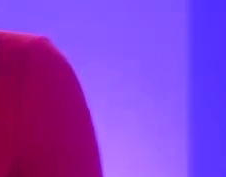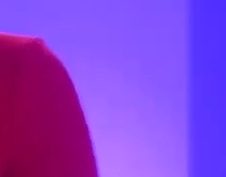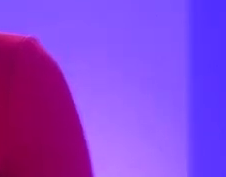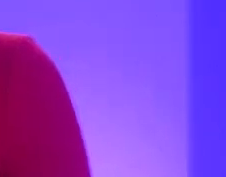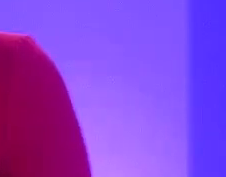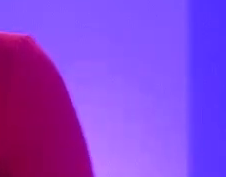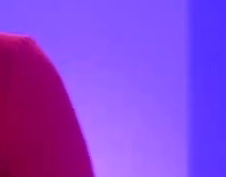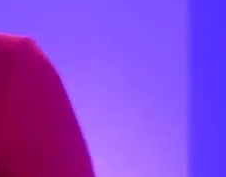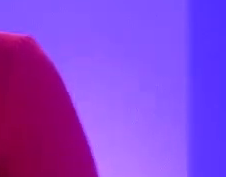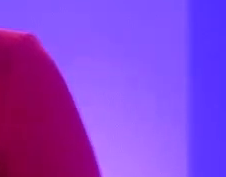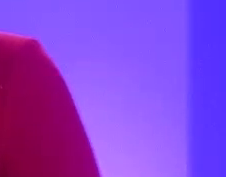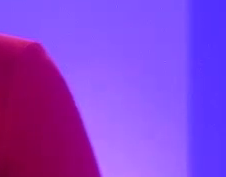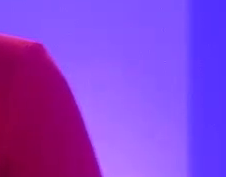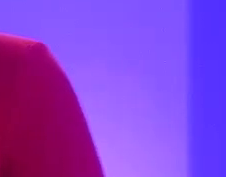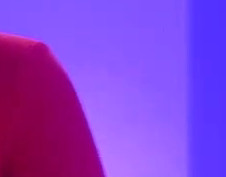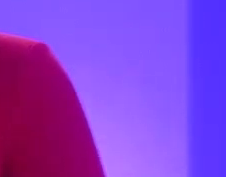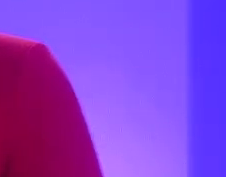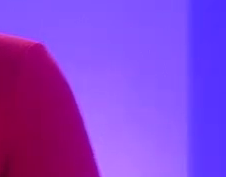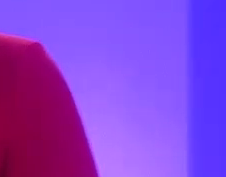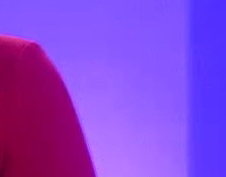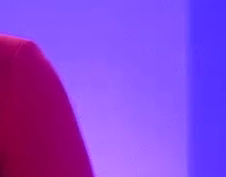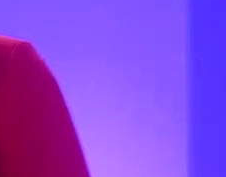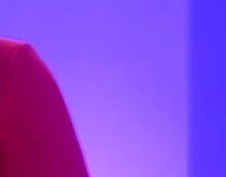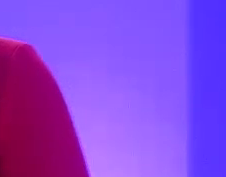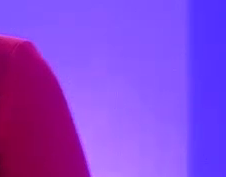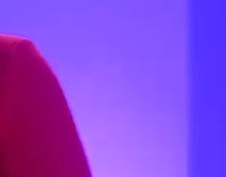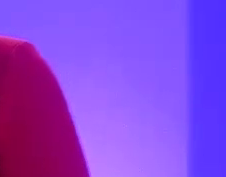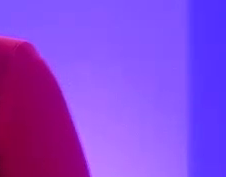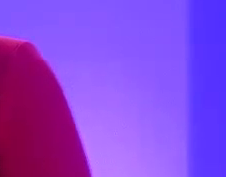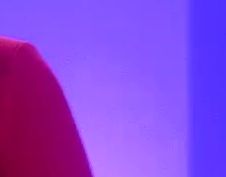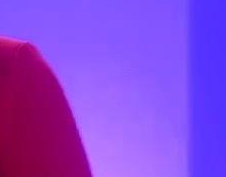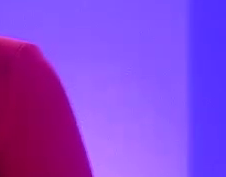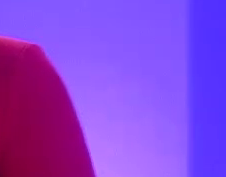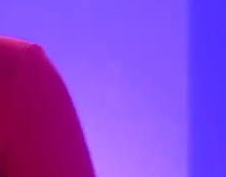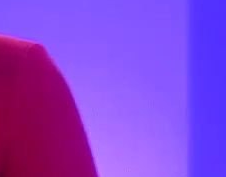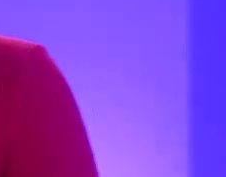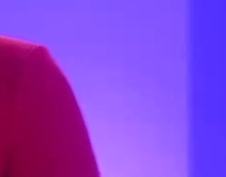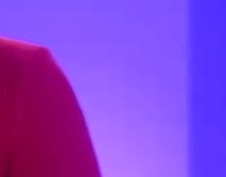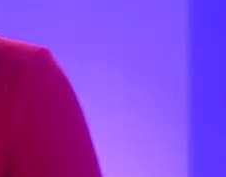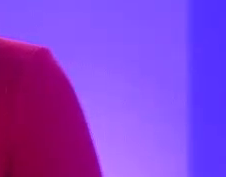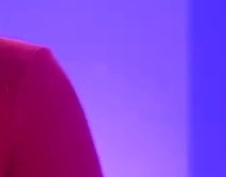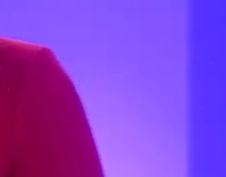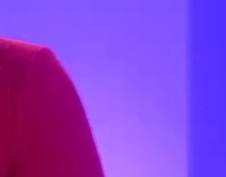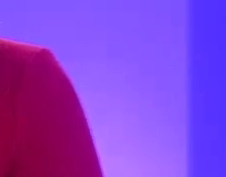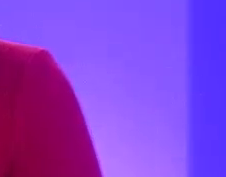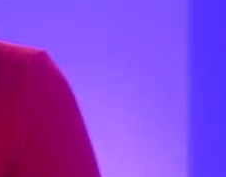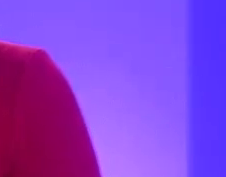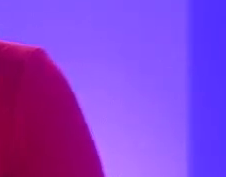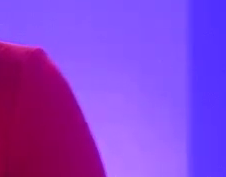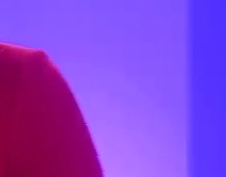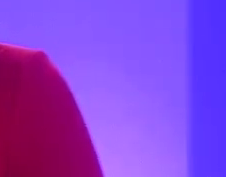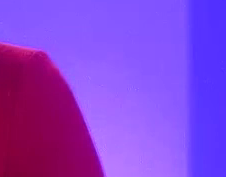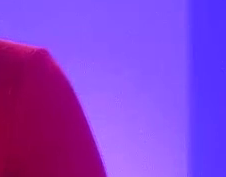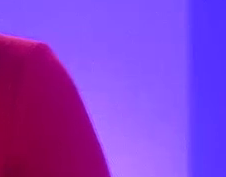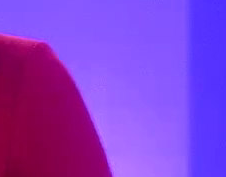de distribuție de 5%. Efectele sale vor fi însă infime. Specialiștii din industrie spun că ieftinirea produselor, dacă